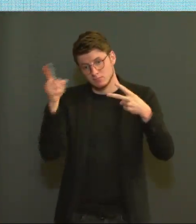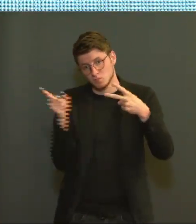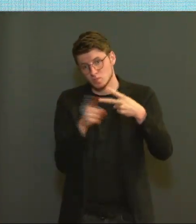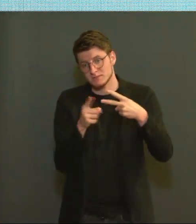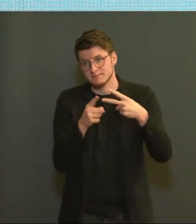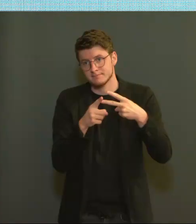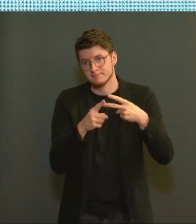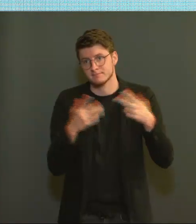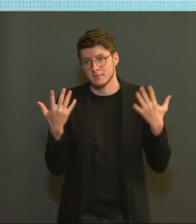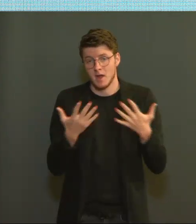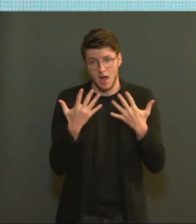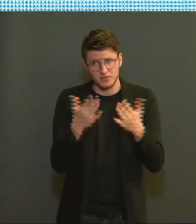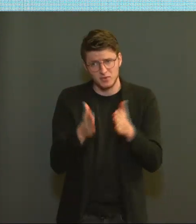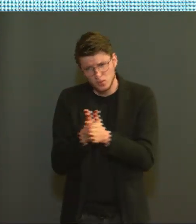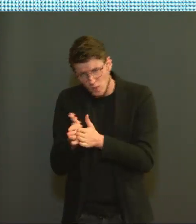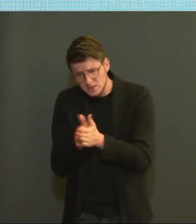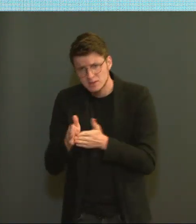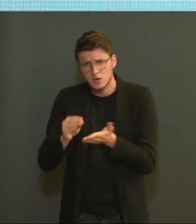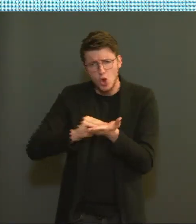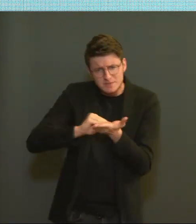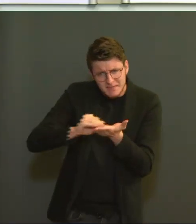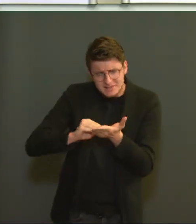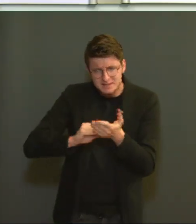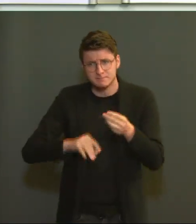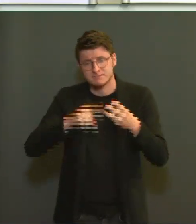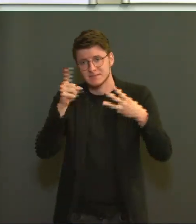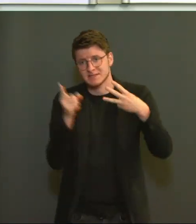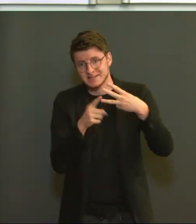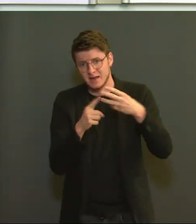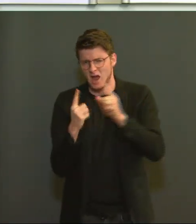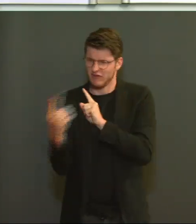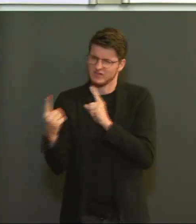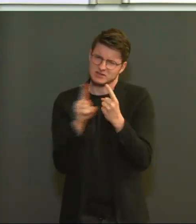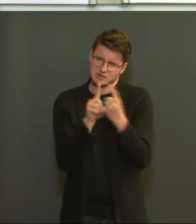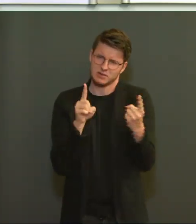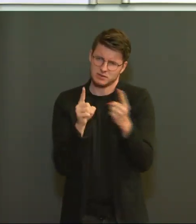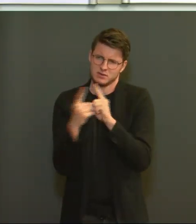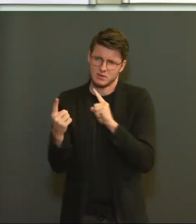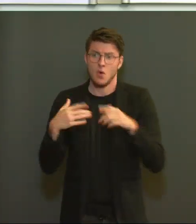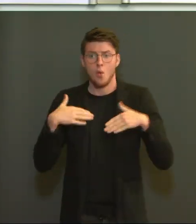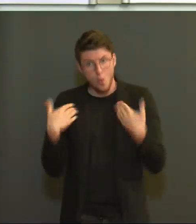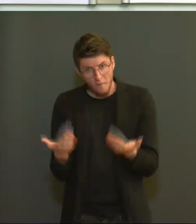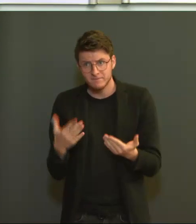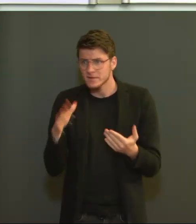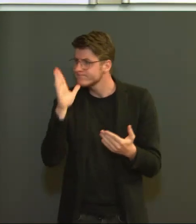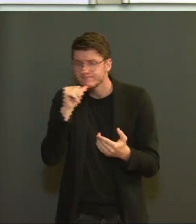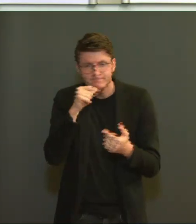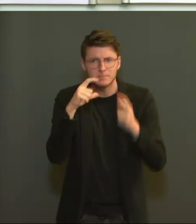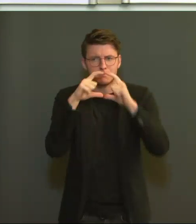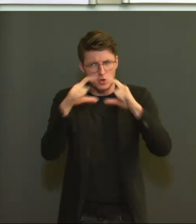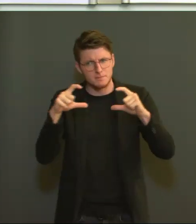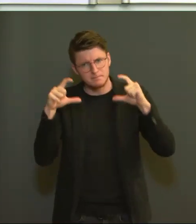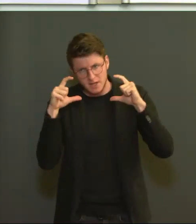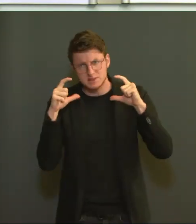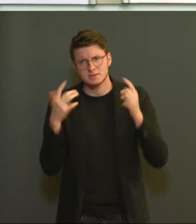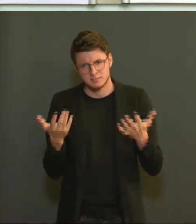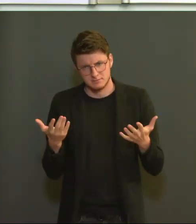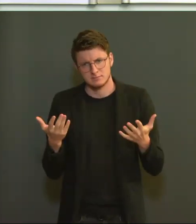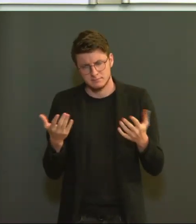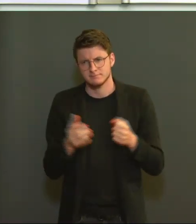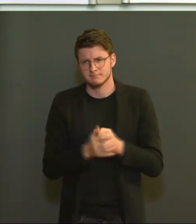hygiëneregels. Ten derde, hou afstand of gebruik een mond-neusmasker waar dat niet mogelijk is.